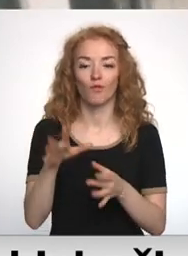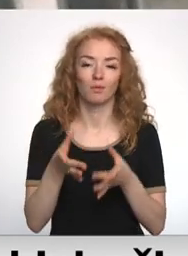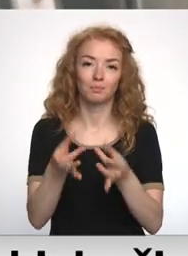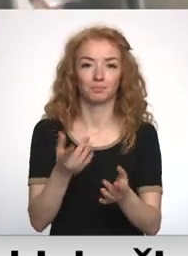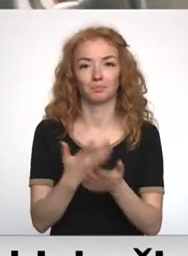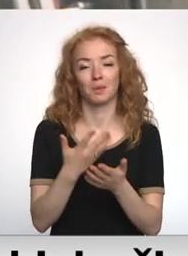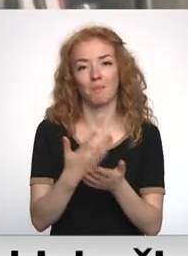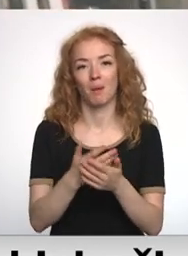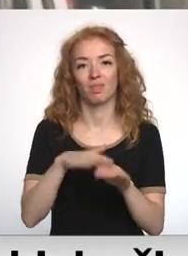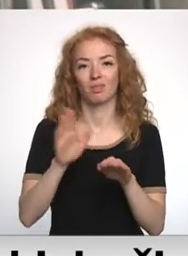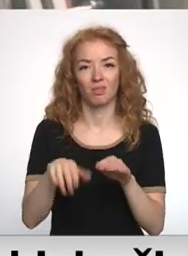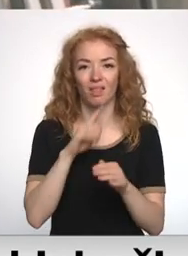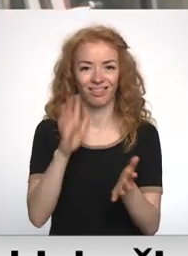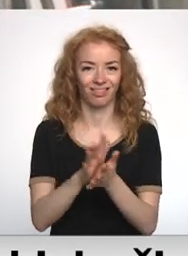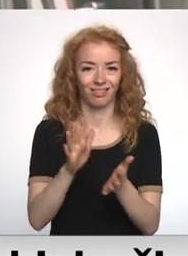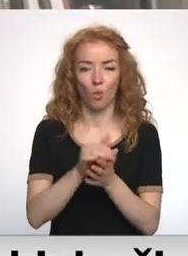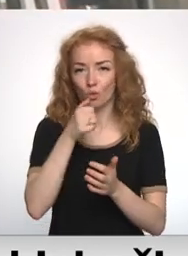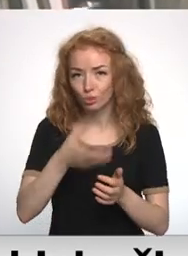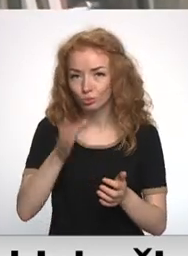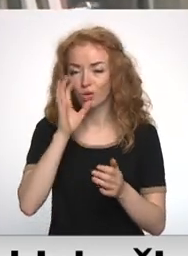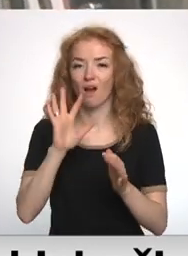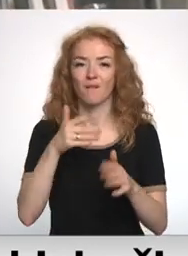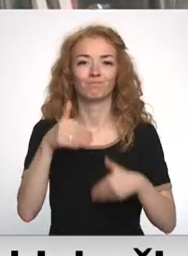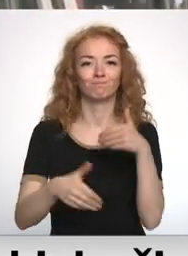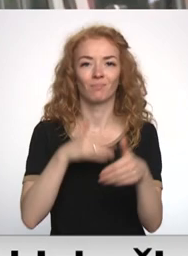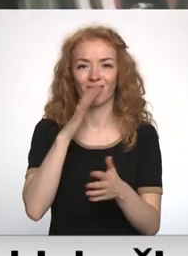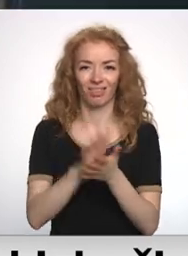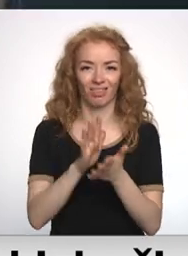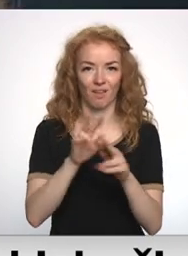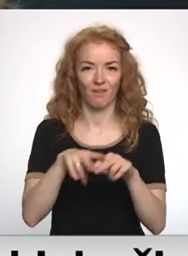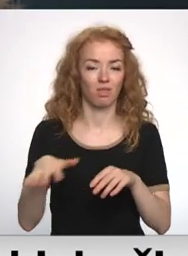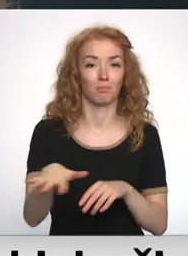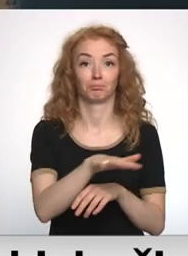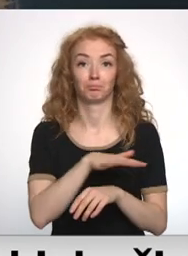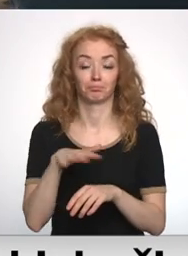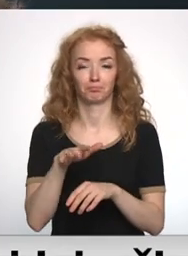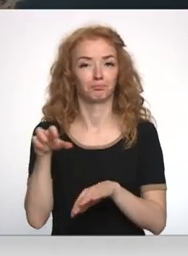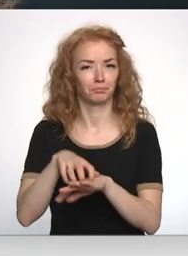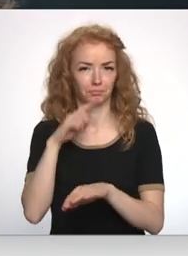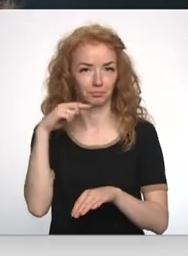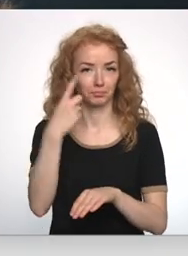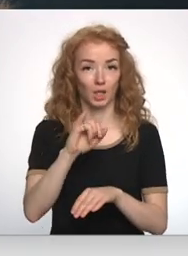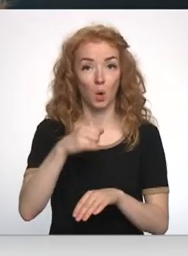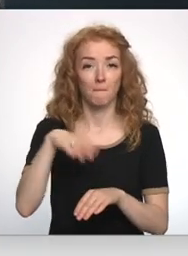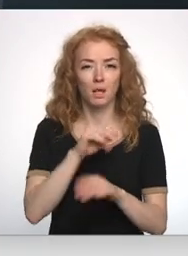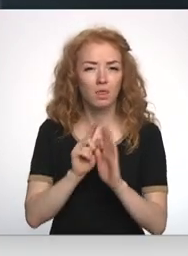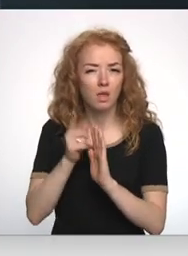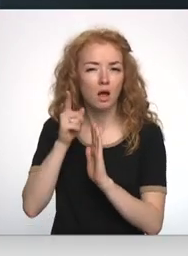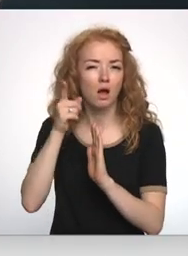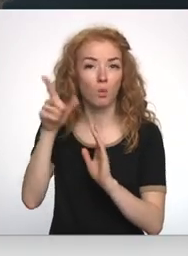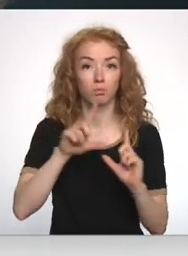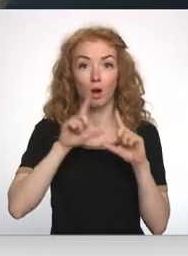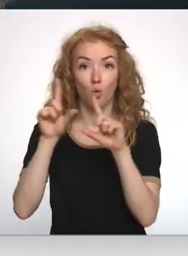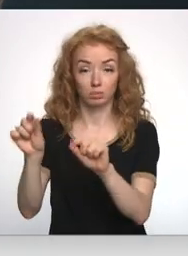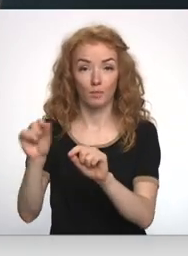dzerot piesārņot ūdeni, peldoties netīrās peldvietās un tam līdzīgi. Jo mēs tālāk aizbraucam uz kādu vietu, jo